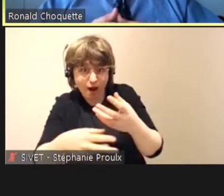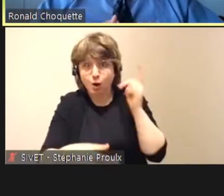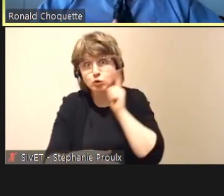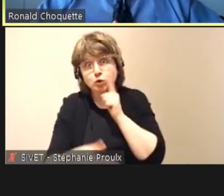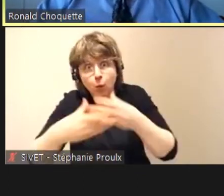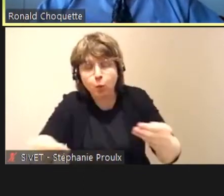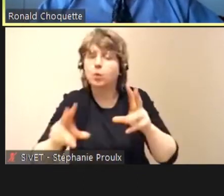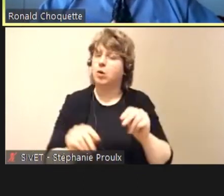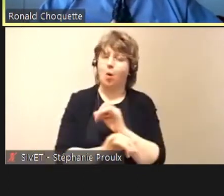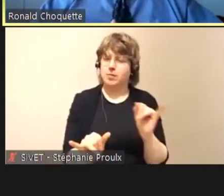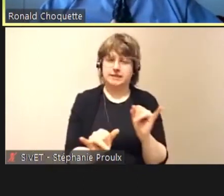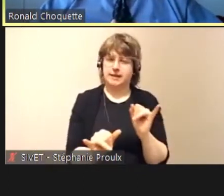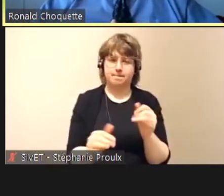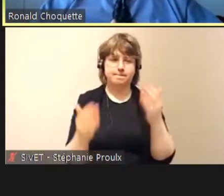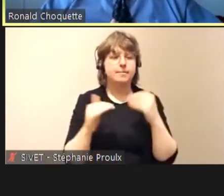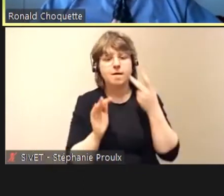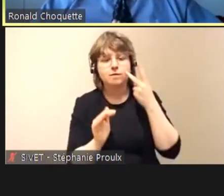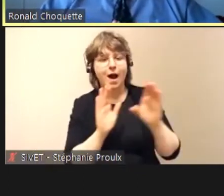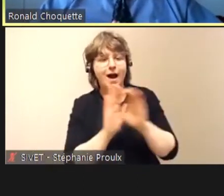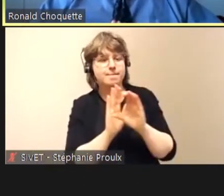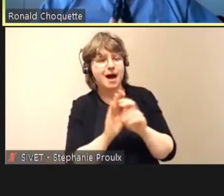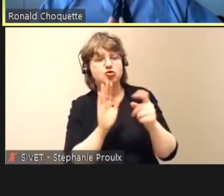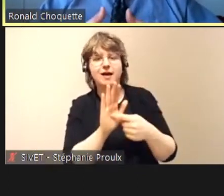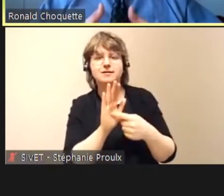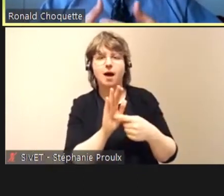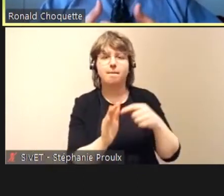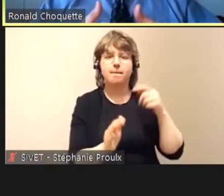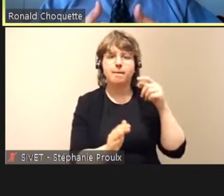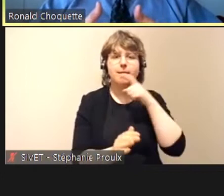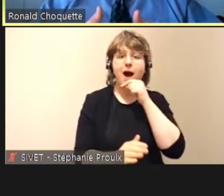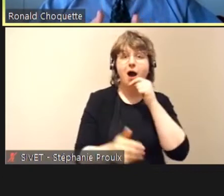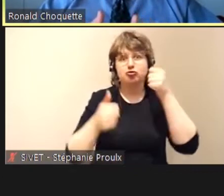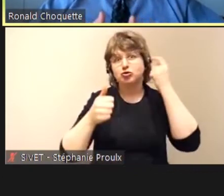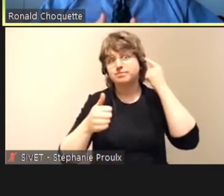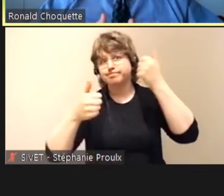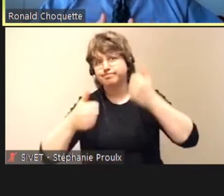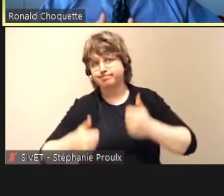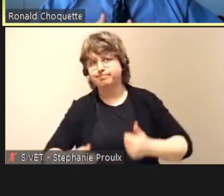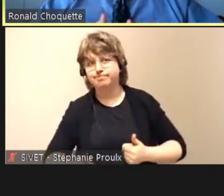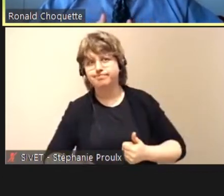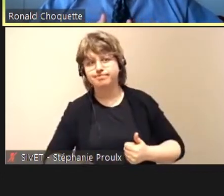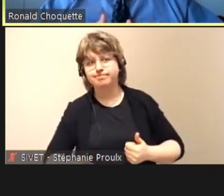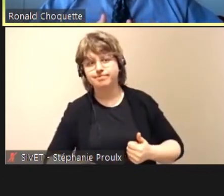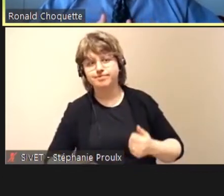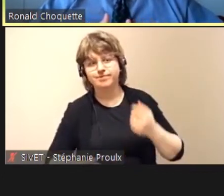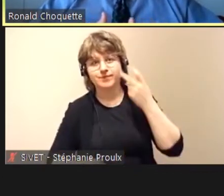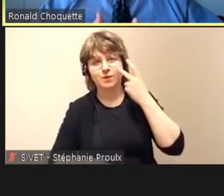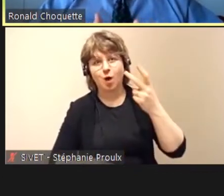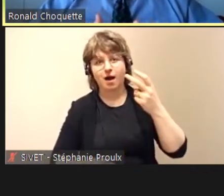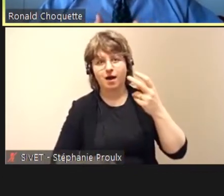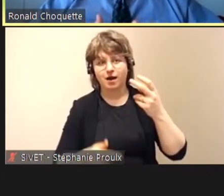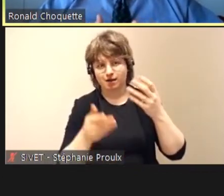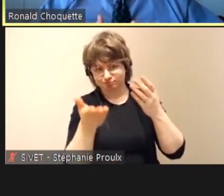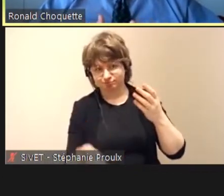ici, vous avez un exemple de la dégradation ou la diminution graduelle de